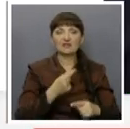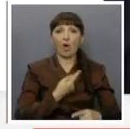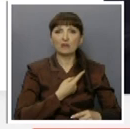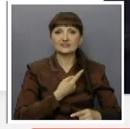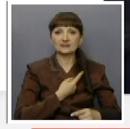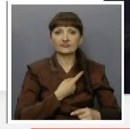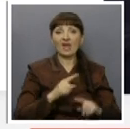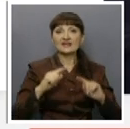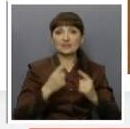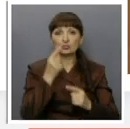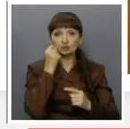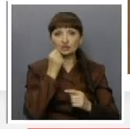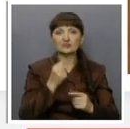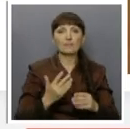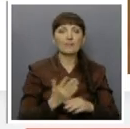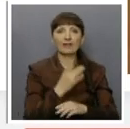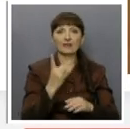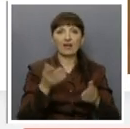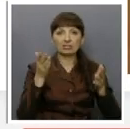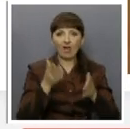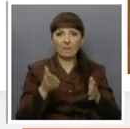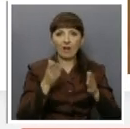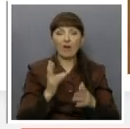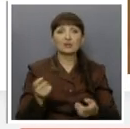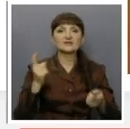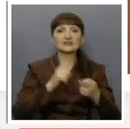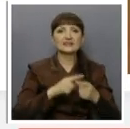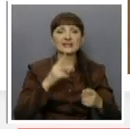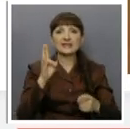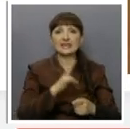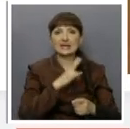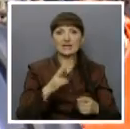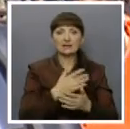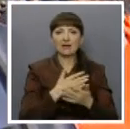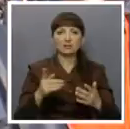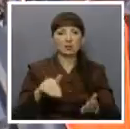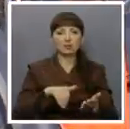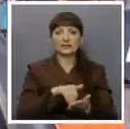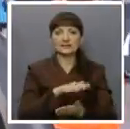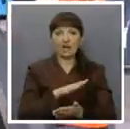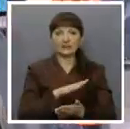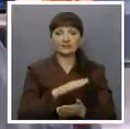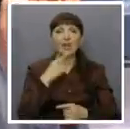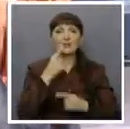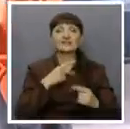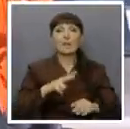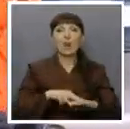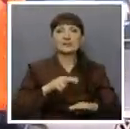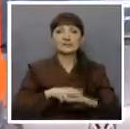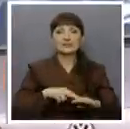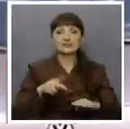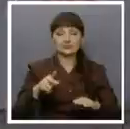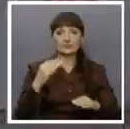одиночку. Задержанный совершал 5-кратный намаз, но свою приверженность к нетрадиционным течениям ислама отрицает. По словам полицейских, отец из